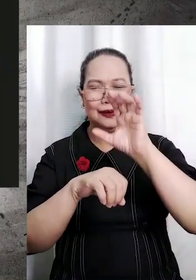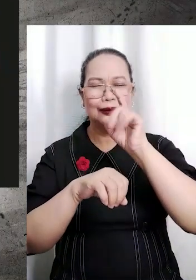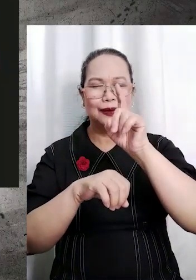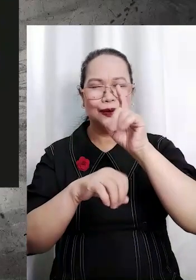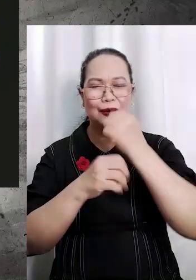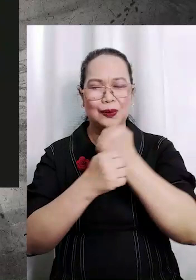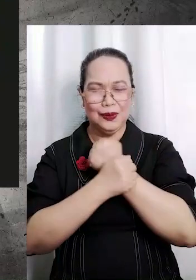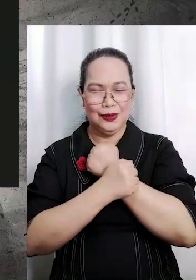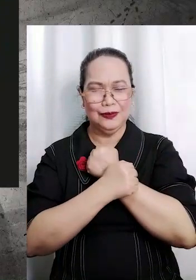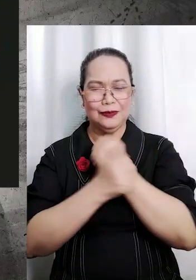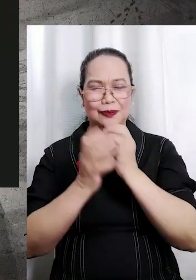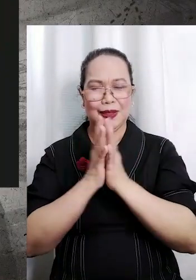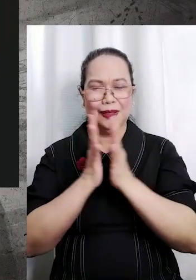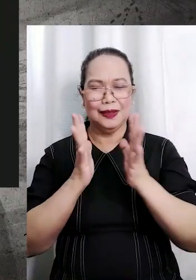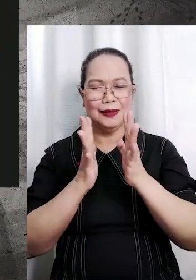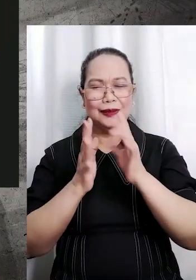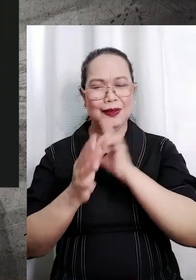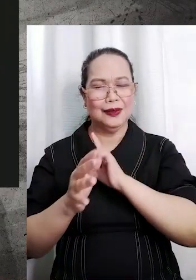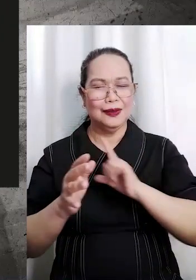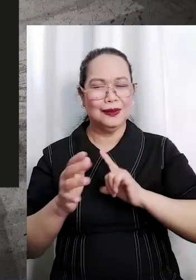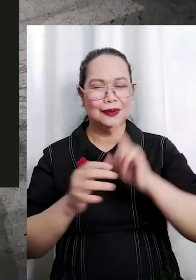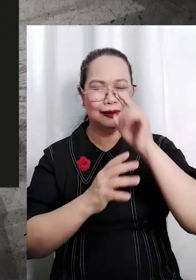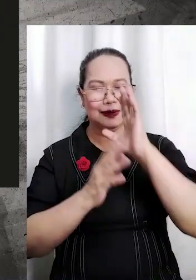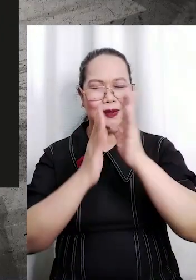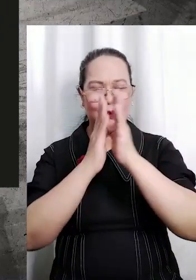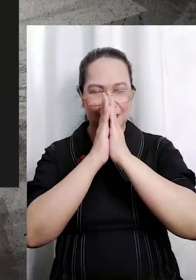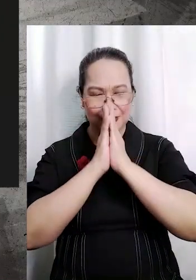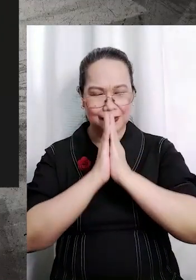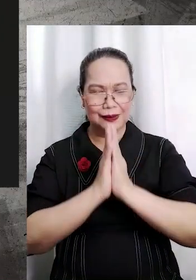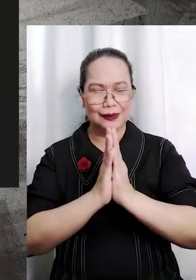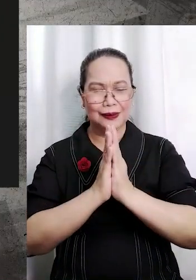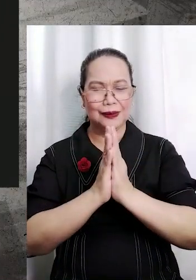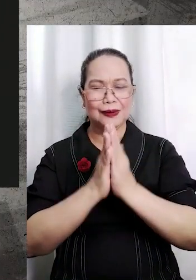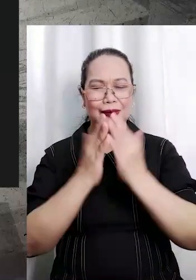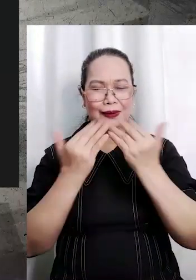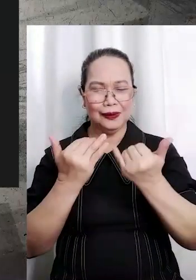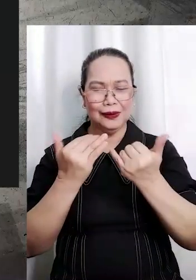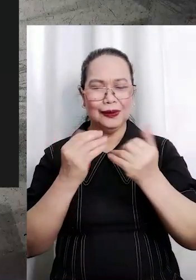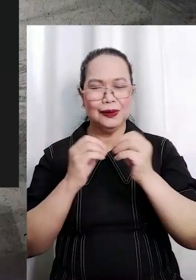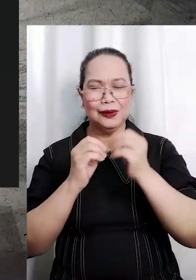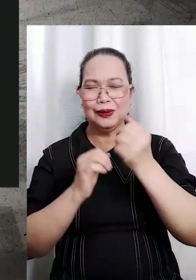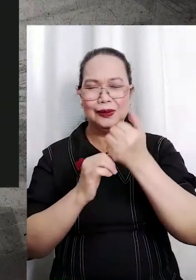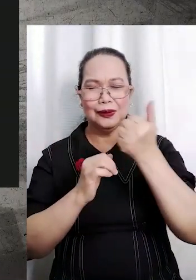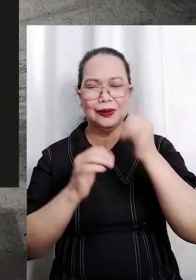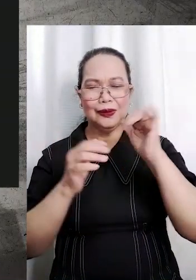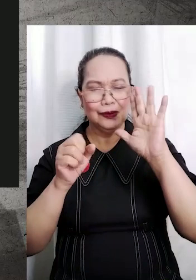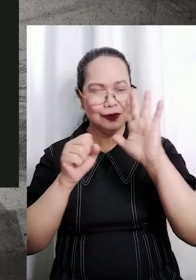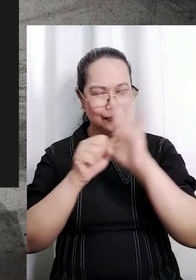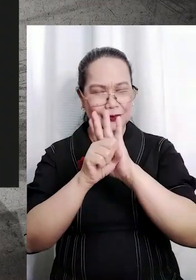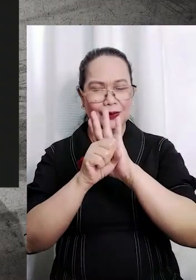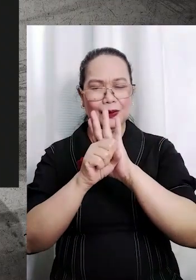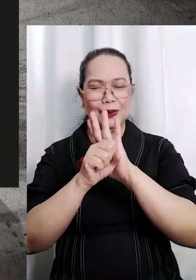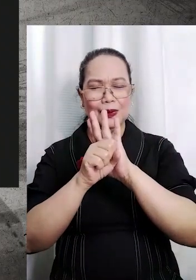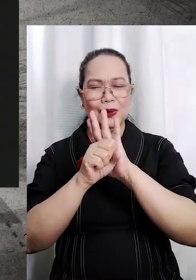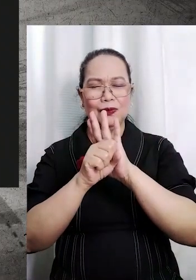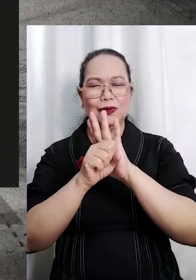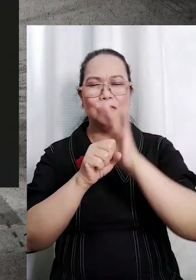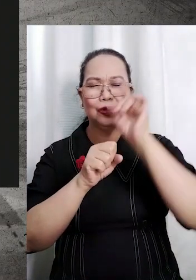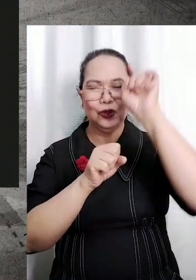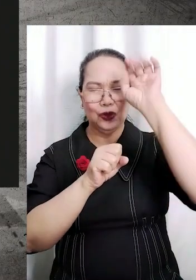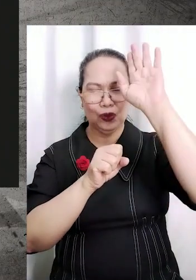inyong kinakaiibig. Lord God, I ask no less and no else than the